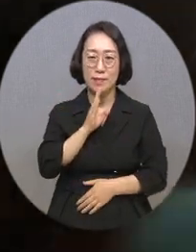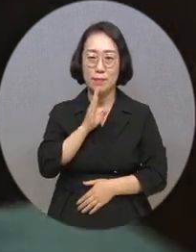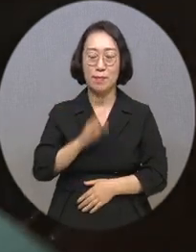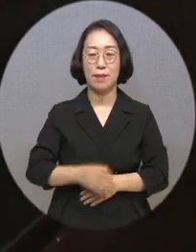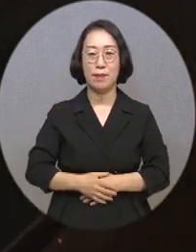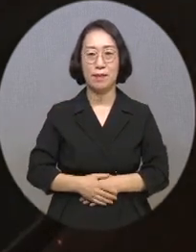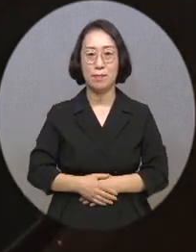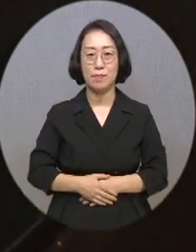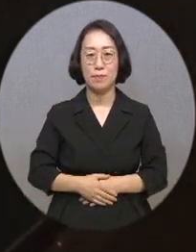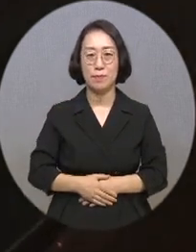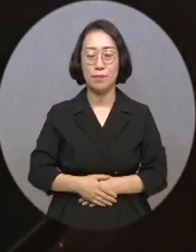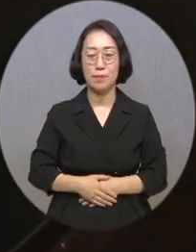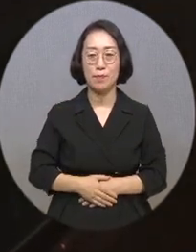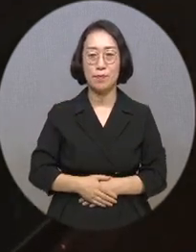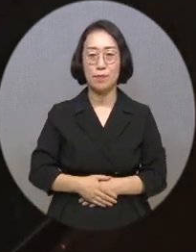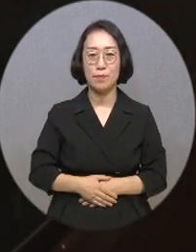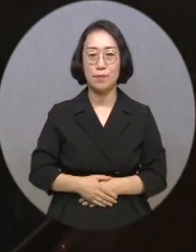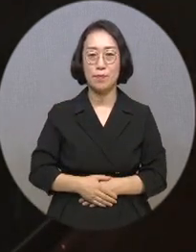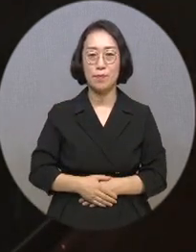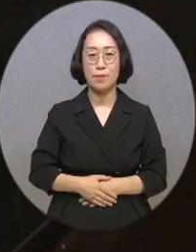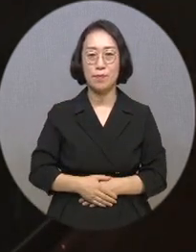경기방송 정선입니다.